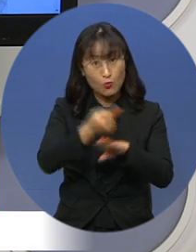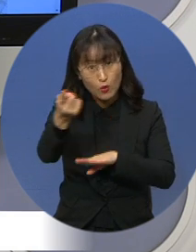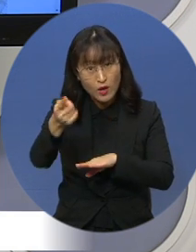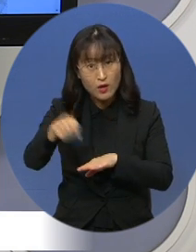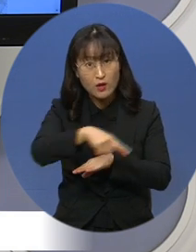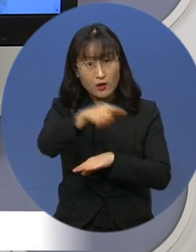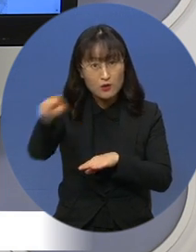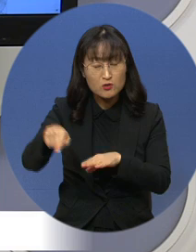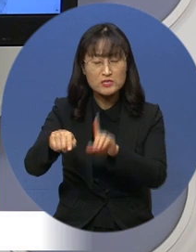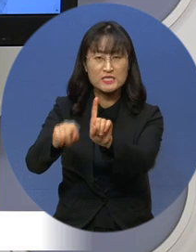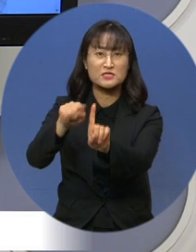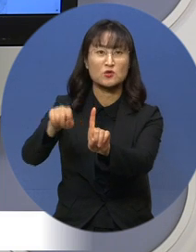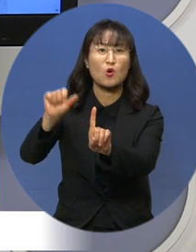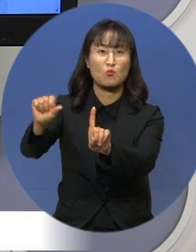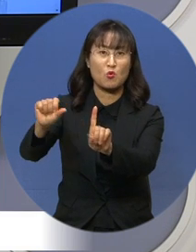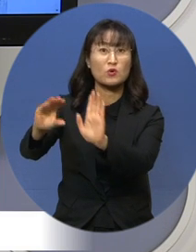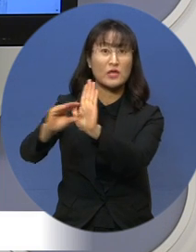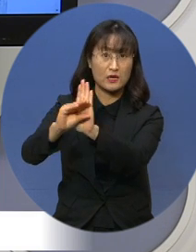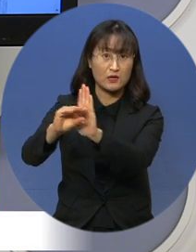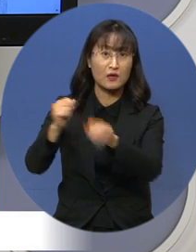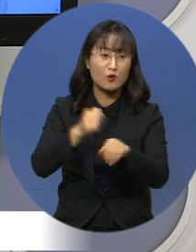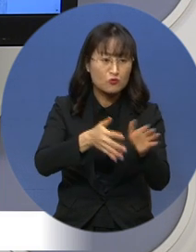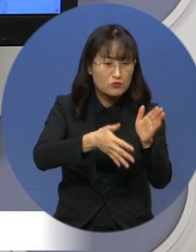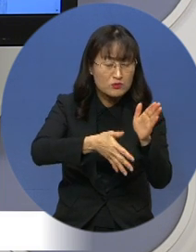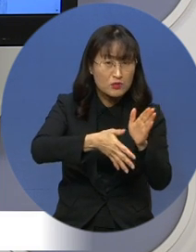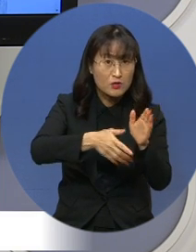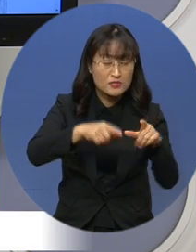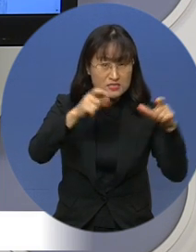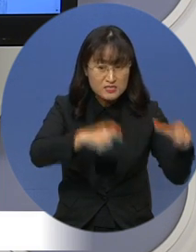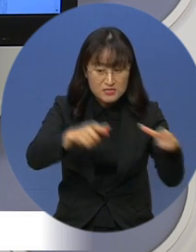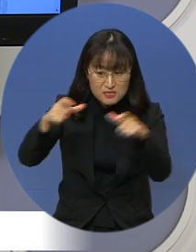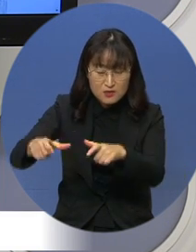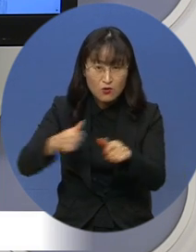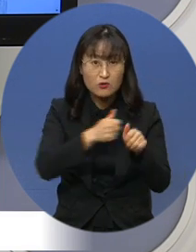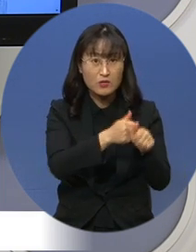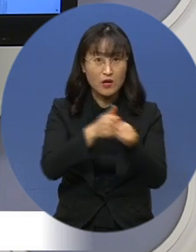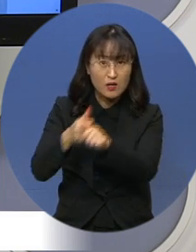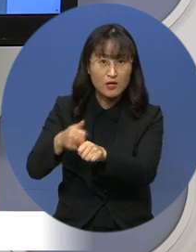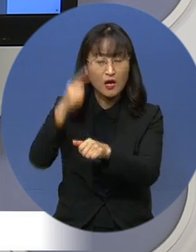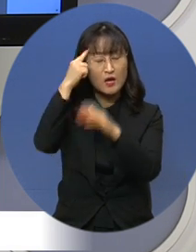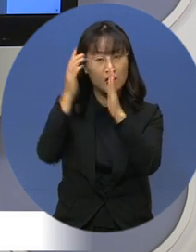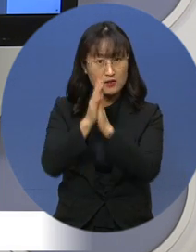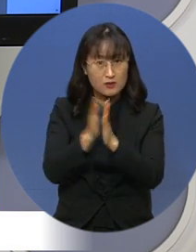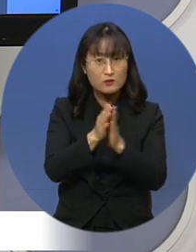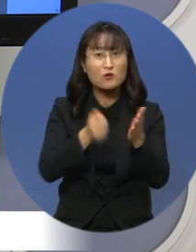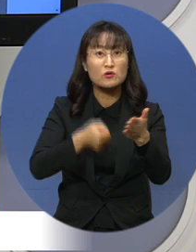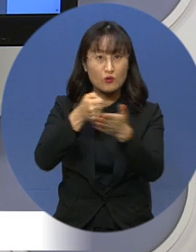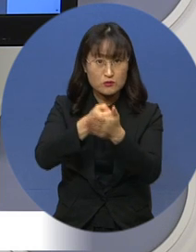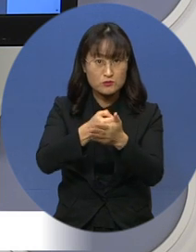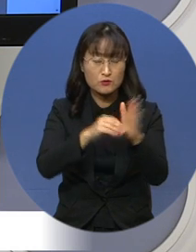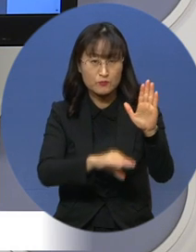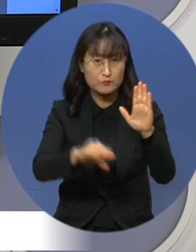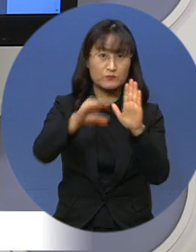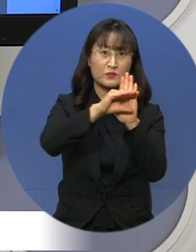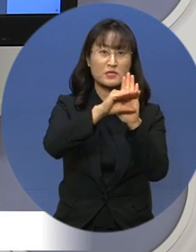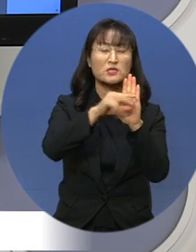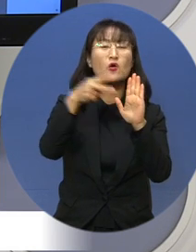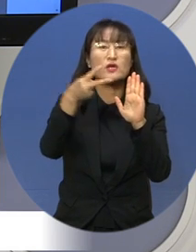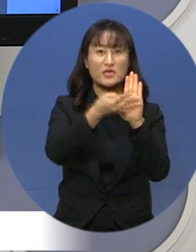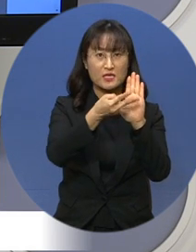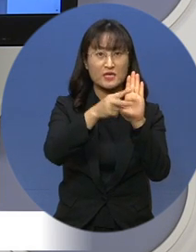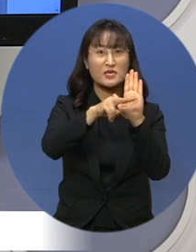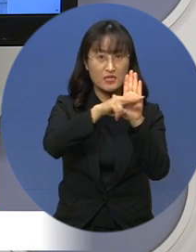조정하며 지역특성에 따라 위험도가 높다고 판단하는 지자체는 2 단계 격상 등 강화된 방역 조치를